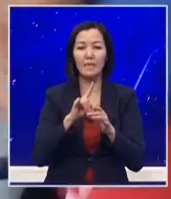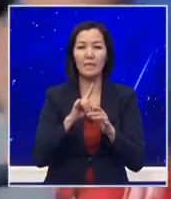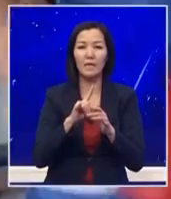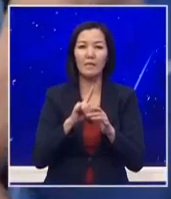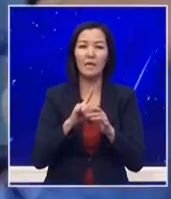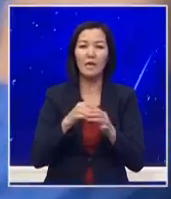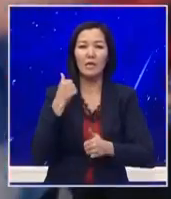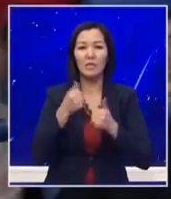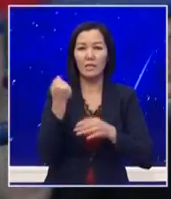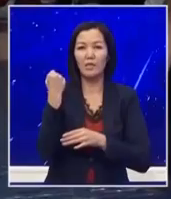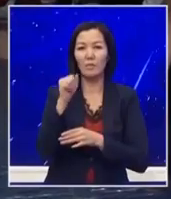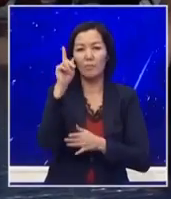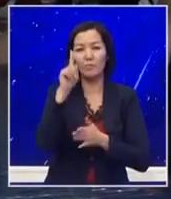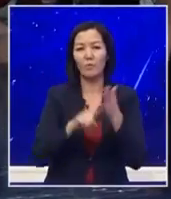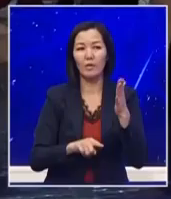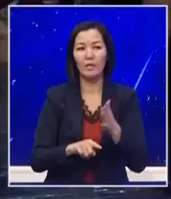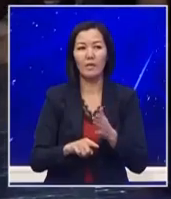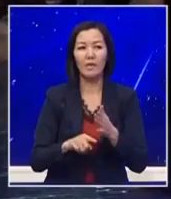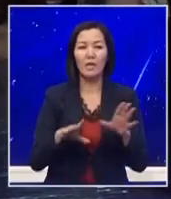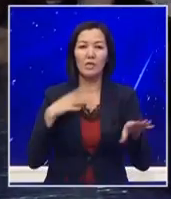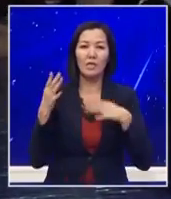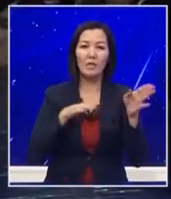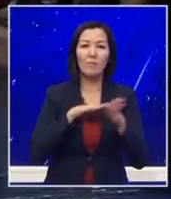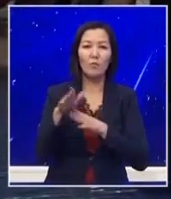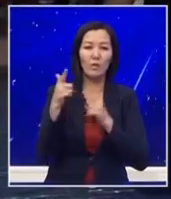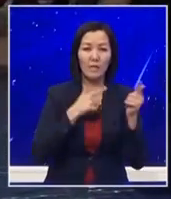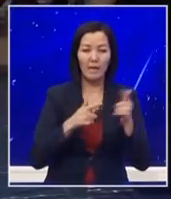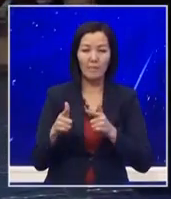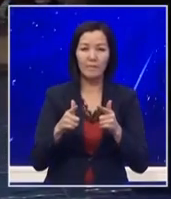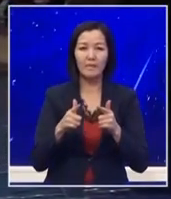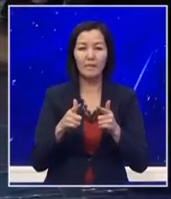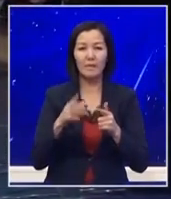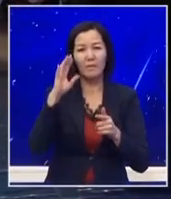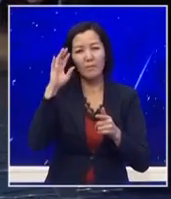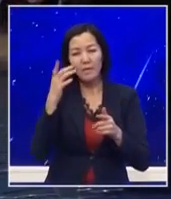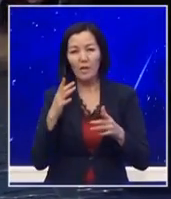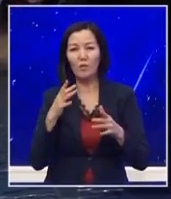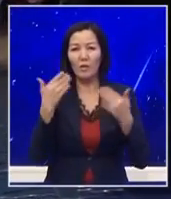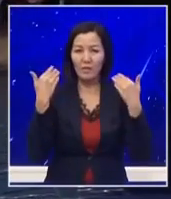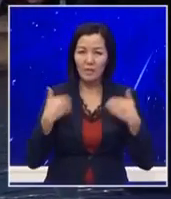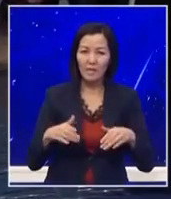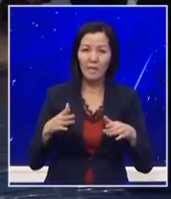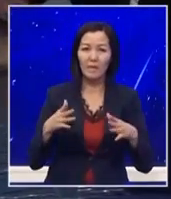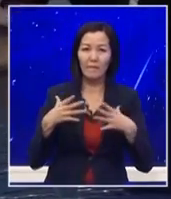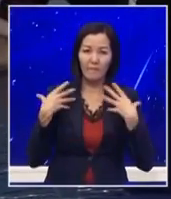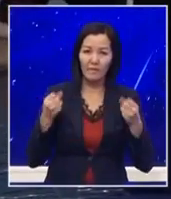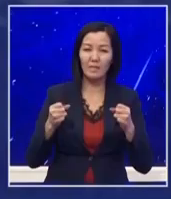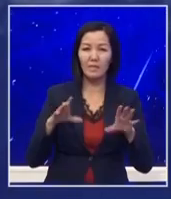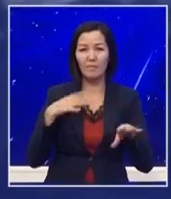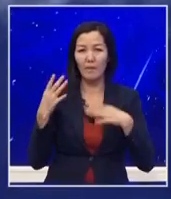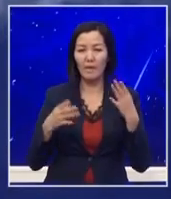оралары сөзсіз дейді мамандар. Жарысқа толықтай дайынбыз, физикалық тұрғыда да, психологиялық тұрғыда да бәрі жағынан